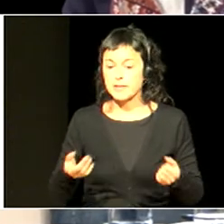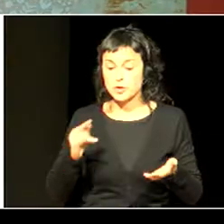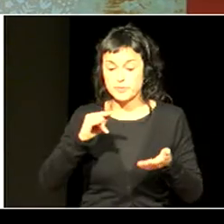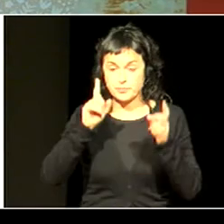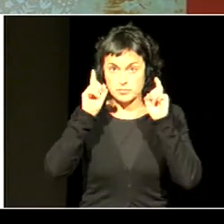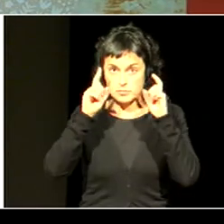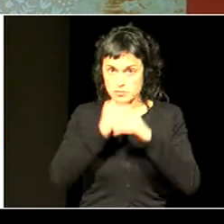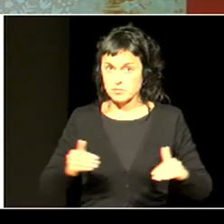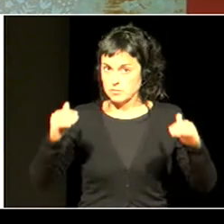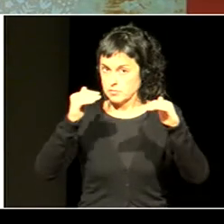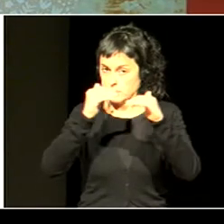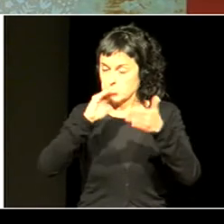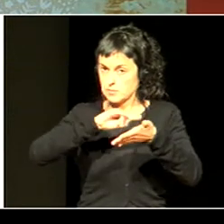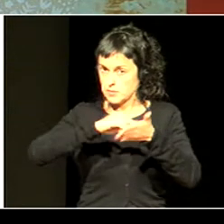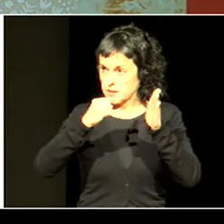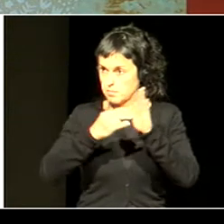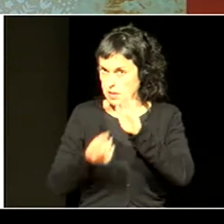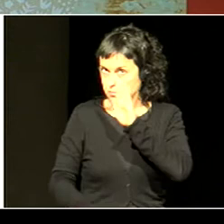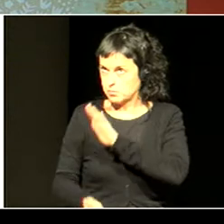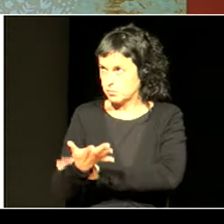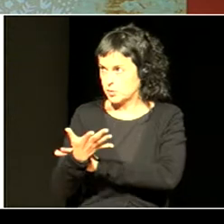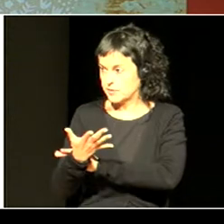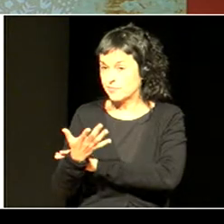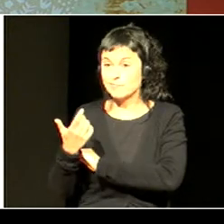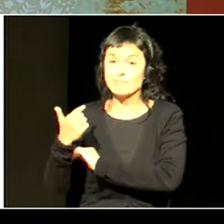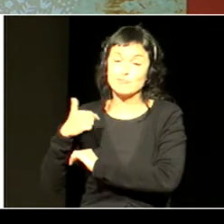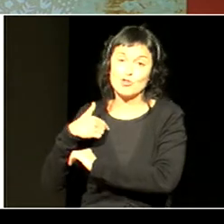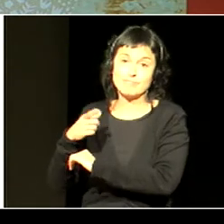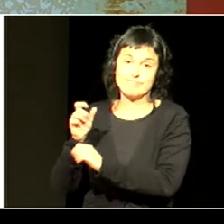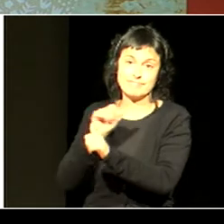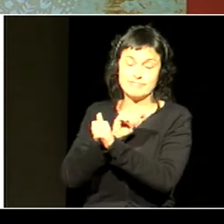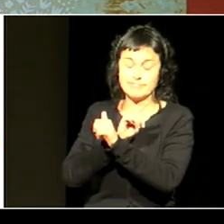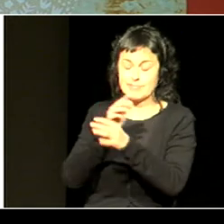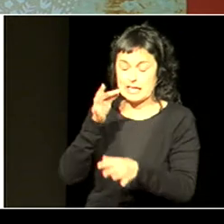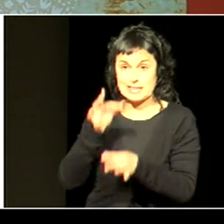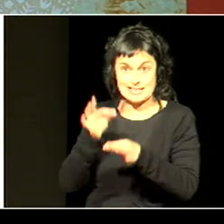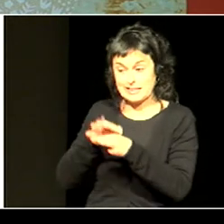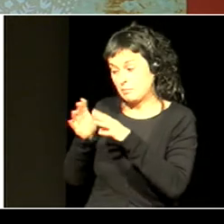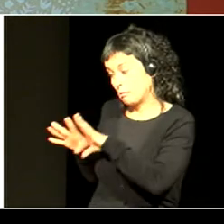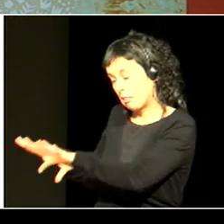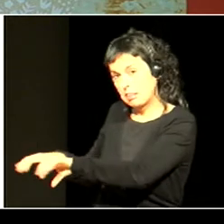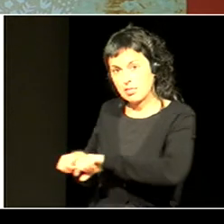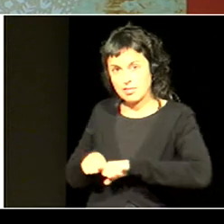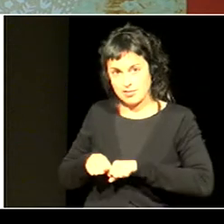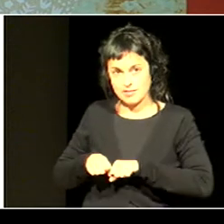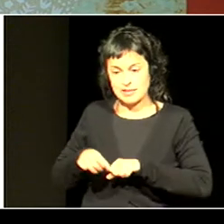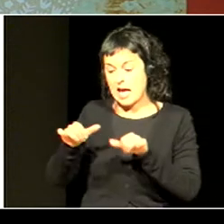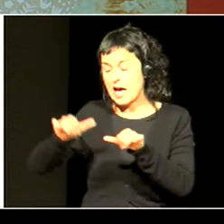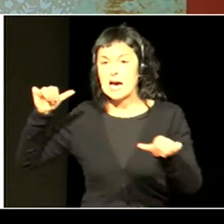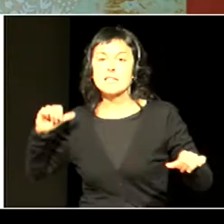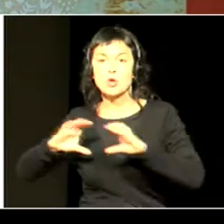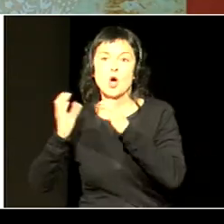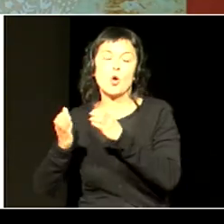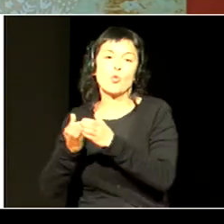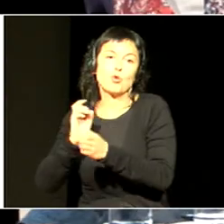zen, nik irailean adoptatu egin dudana, orain arte zuzendaritza taldeak eramaten zuen, hau ere haien aurtsoa